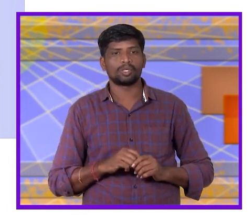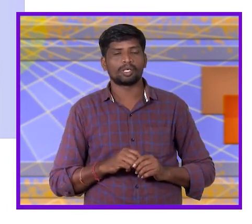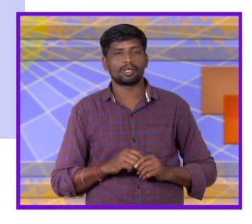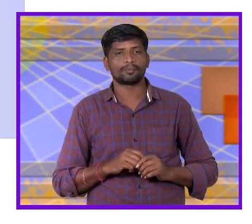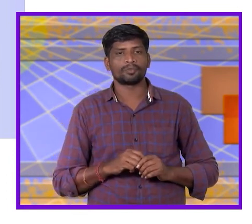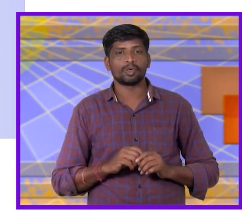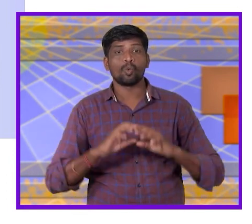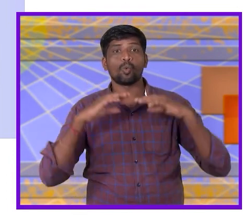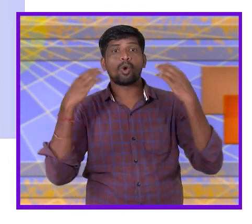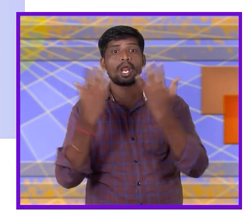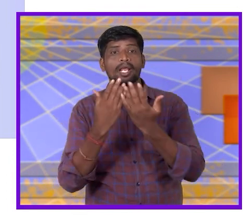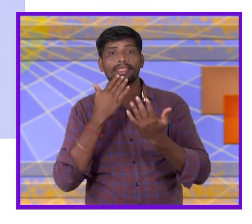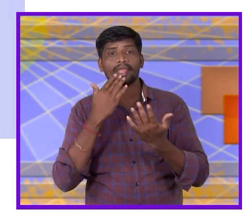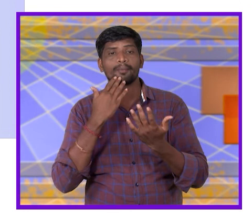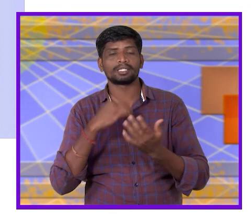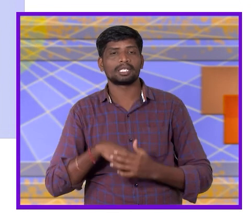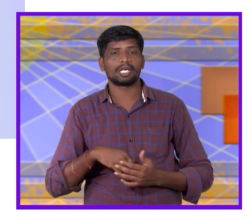உலக தமிழ்ச்சங்க கட்டடத்தில்